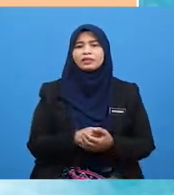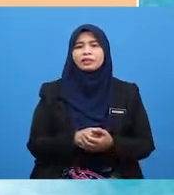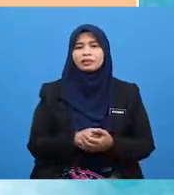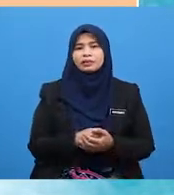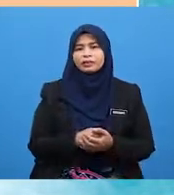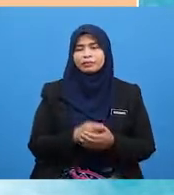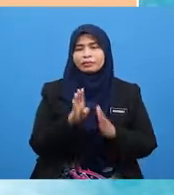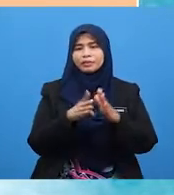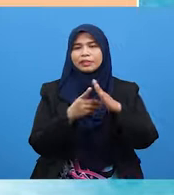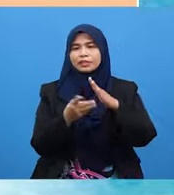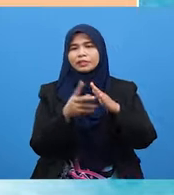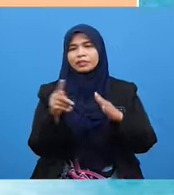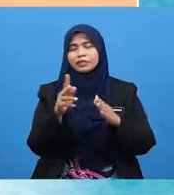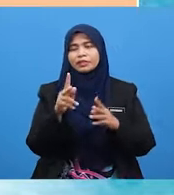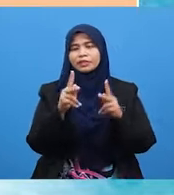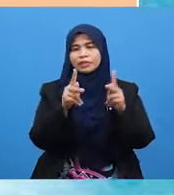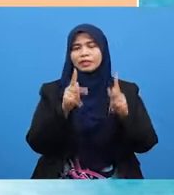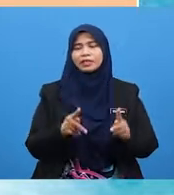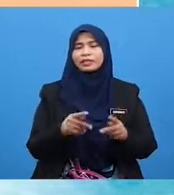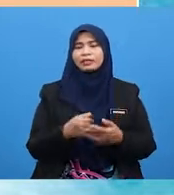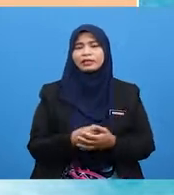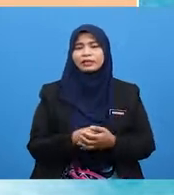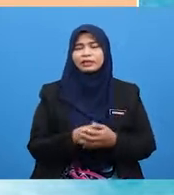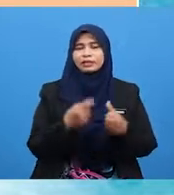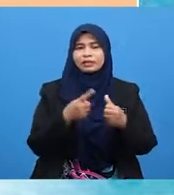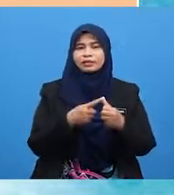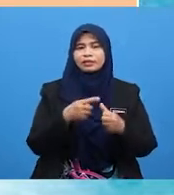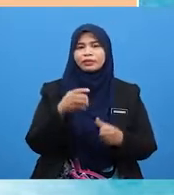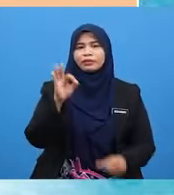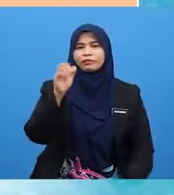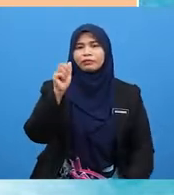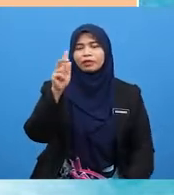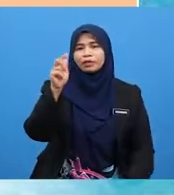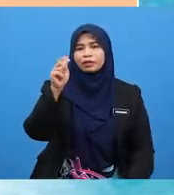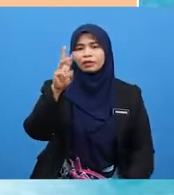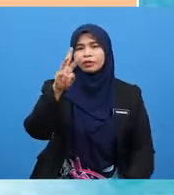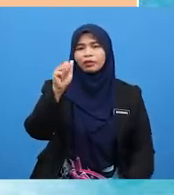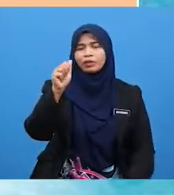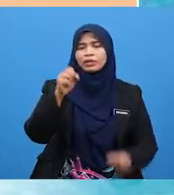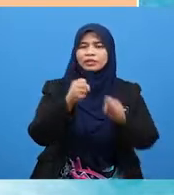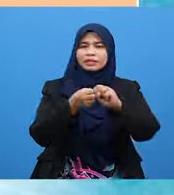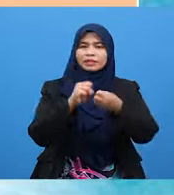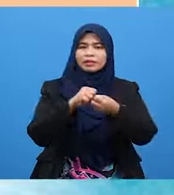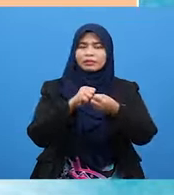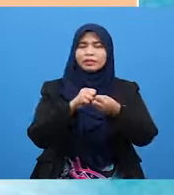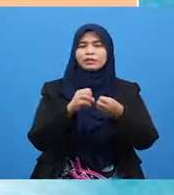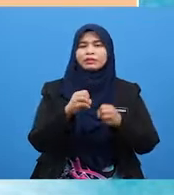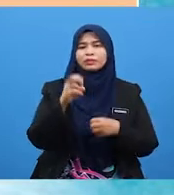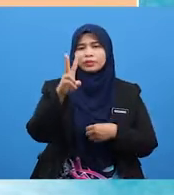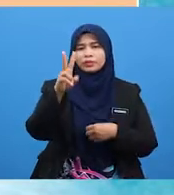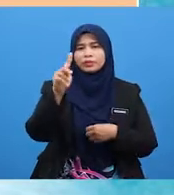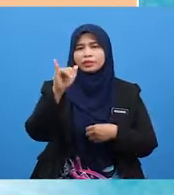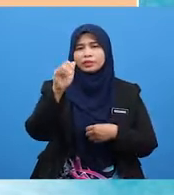ini berdasarkan kaedah yang pertama, fatwa sahabat, kedua,